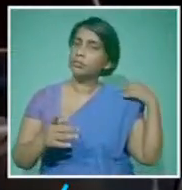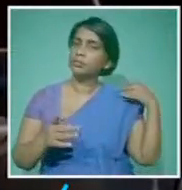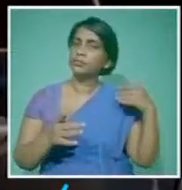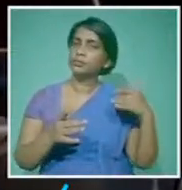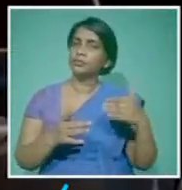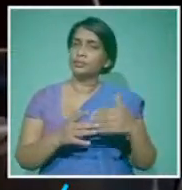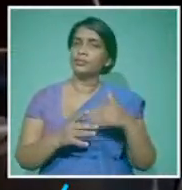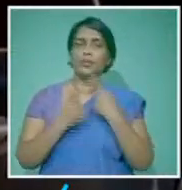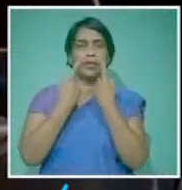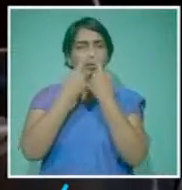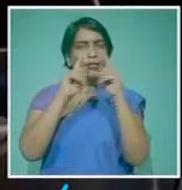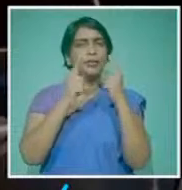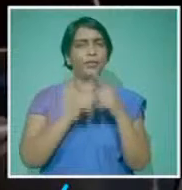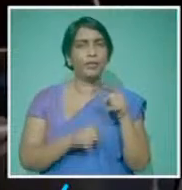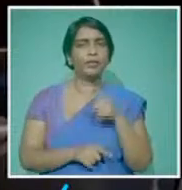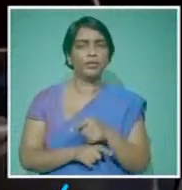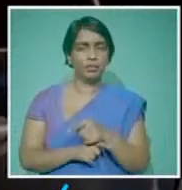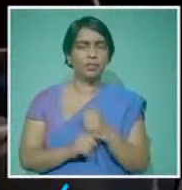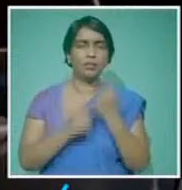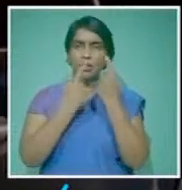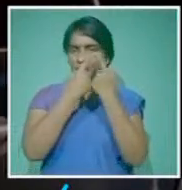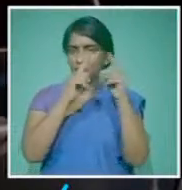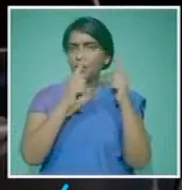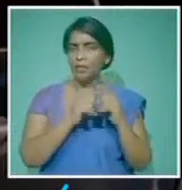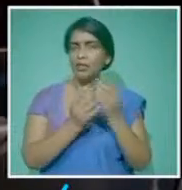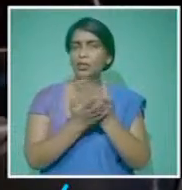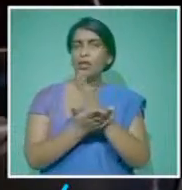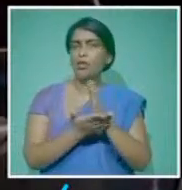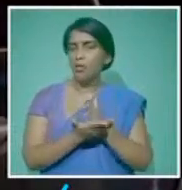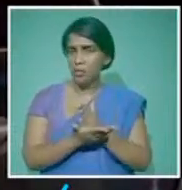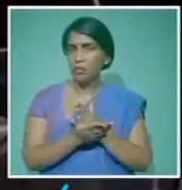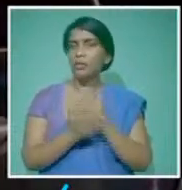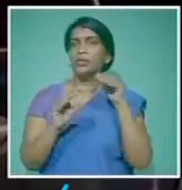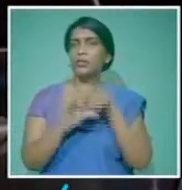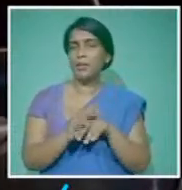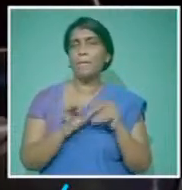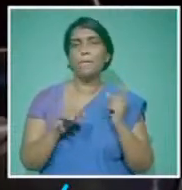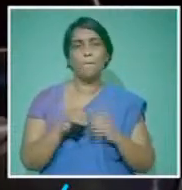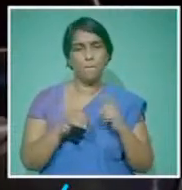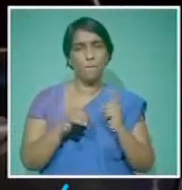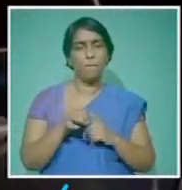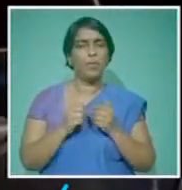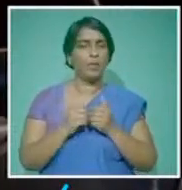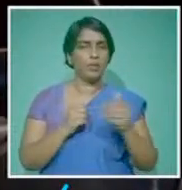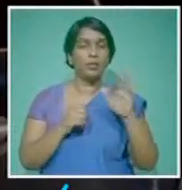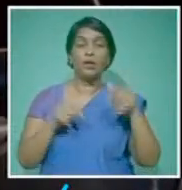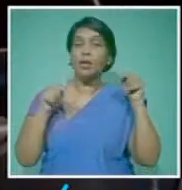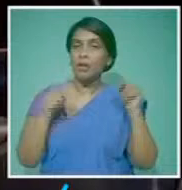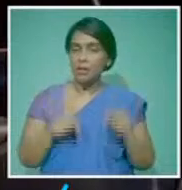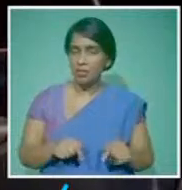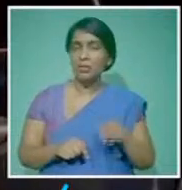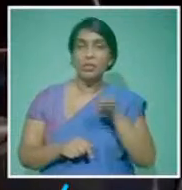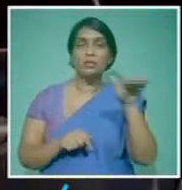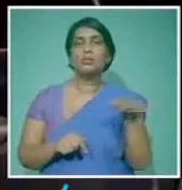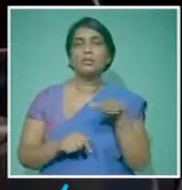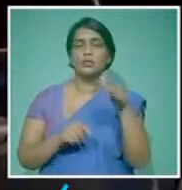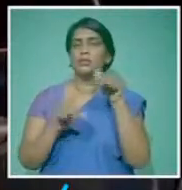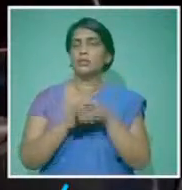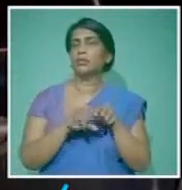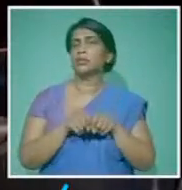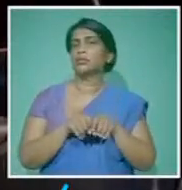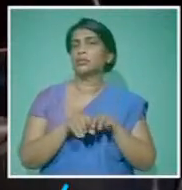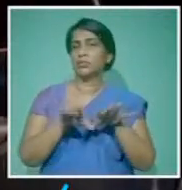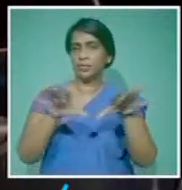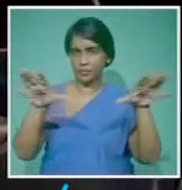තිස්සේ විවිධ කොටස් තුල මේ ප්‍රශ්නේ මතුවෙමින් තිබිලා අද සමාජය තුලම ව්‍යාප්ත